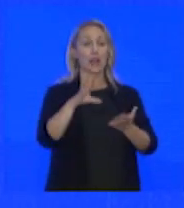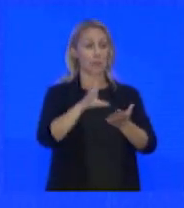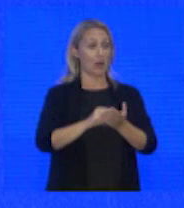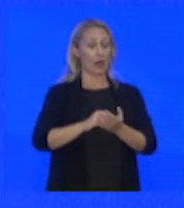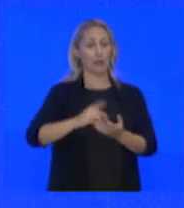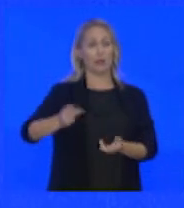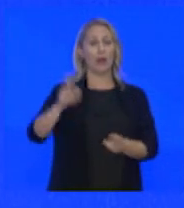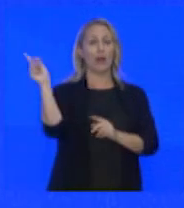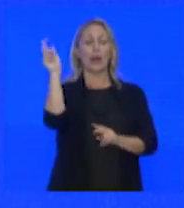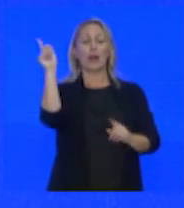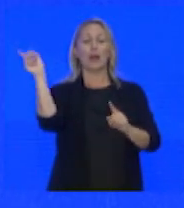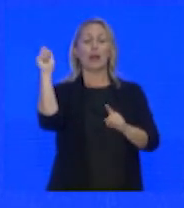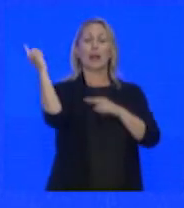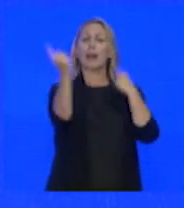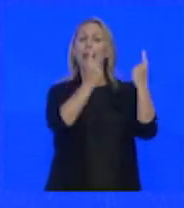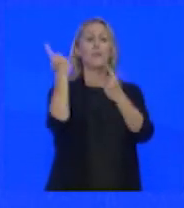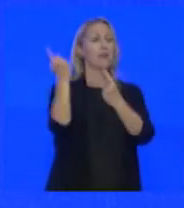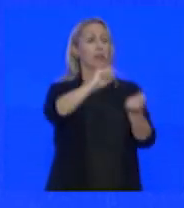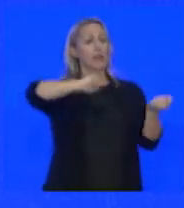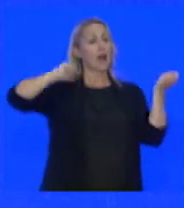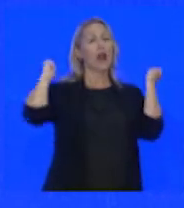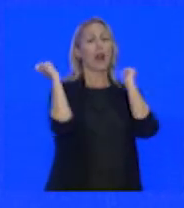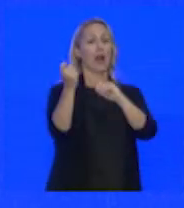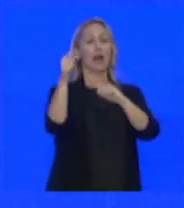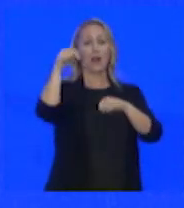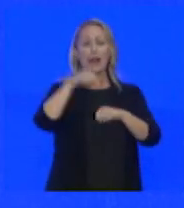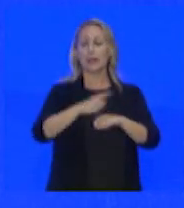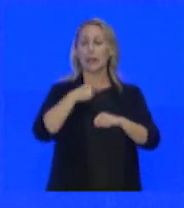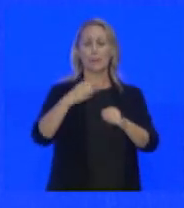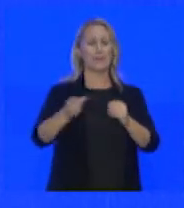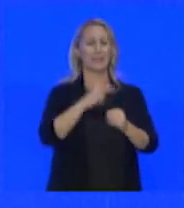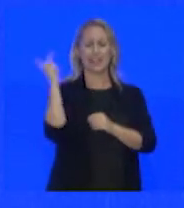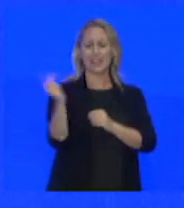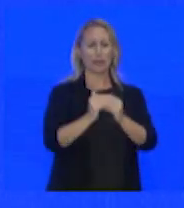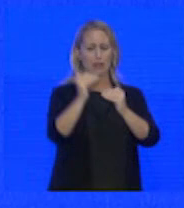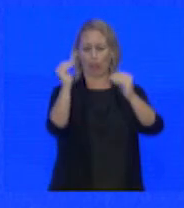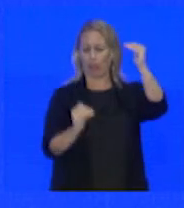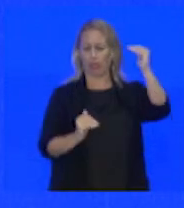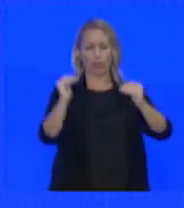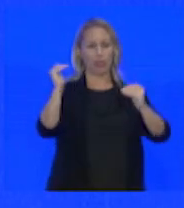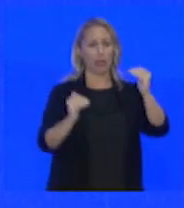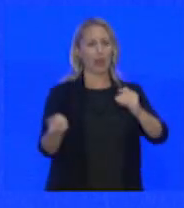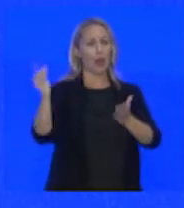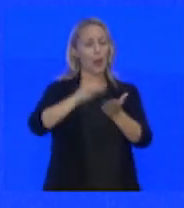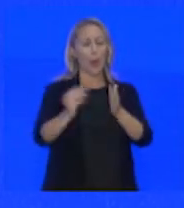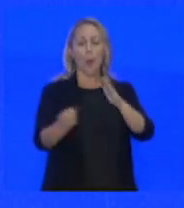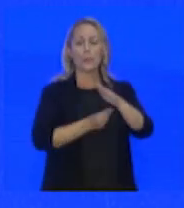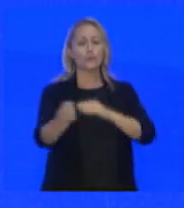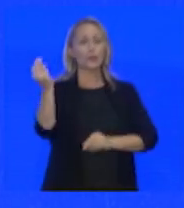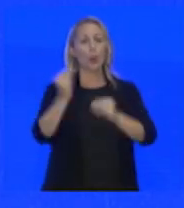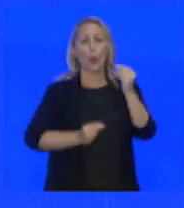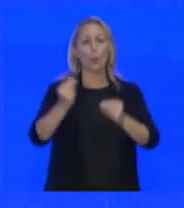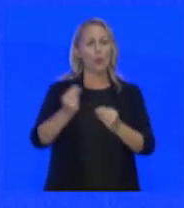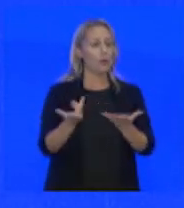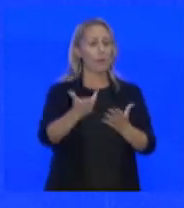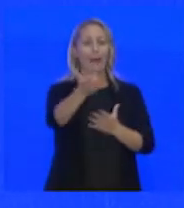αλλαγή, την τεχνολογική επανάσταση, τις μεγάλες κοινωνικές ανισότητες, μέχρι το προσφυγικό και τις